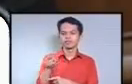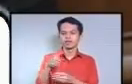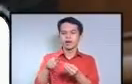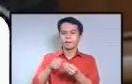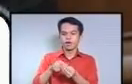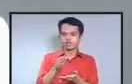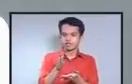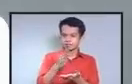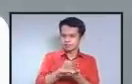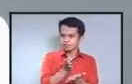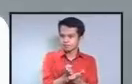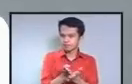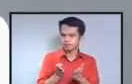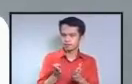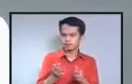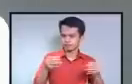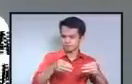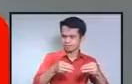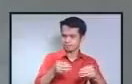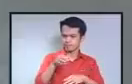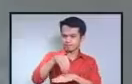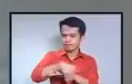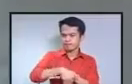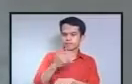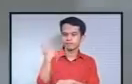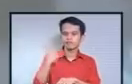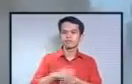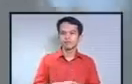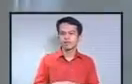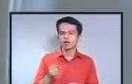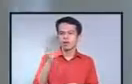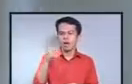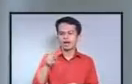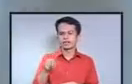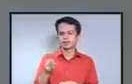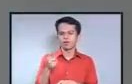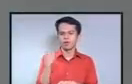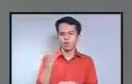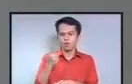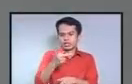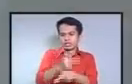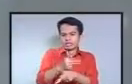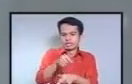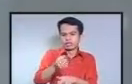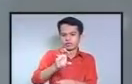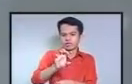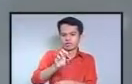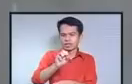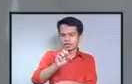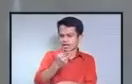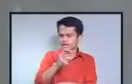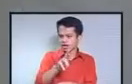budget hearing kagabi. Puna ng dating kanang kamay ng Pangulo, bakit tila madalas pinoprotektahan ng CHR ang mga